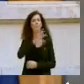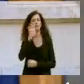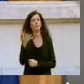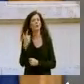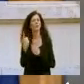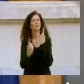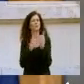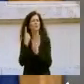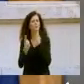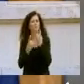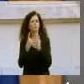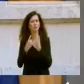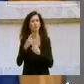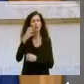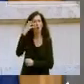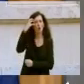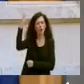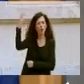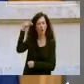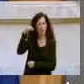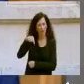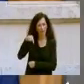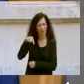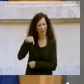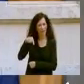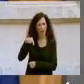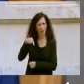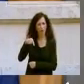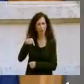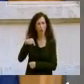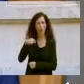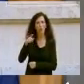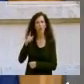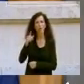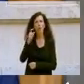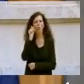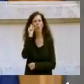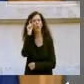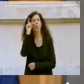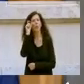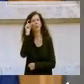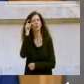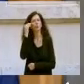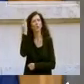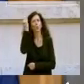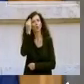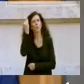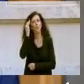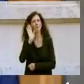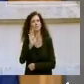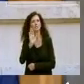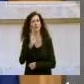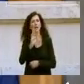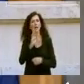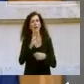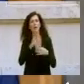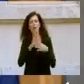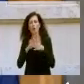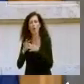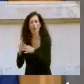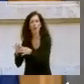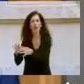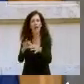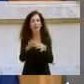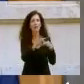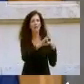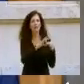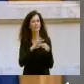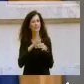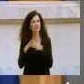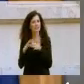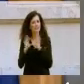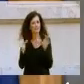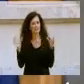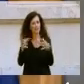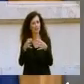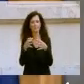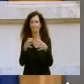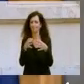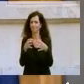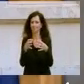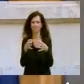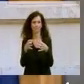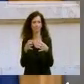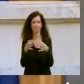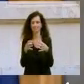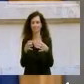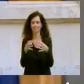non ha una cultura collettivista è parlato anche un po capisco che sono